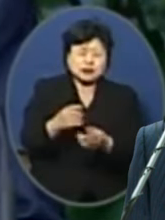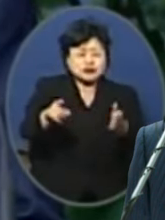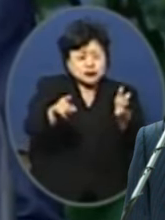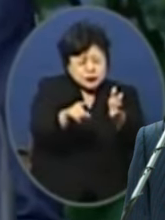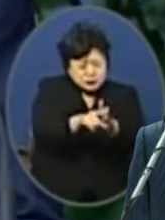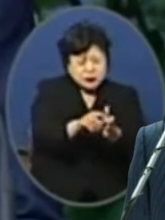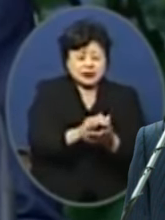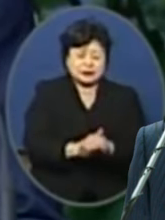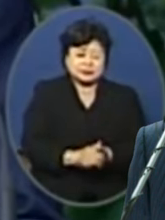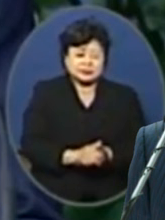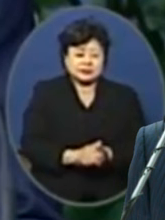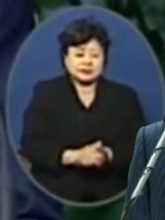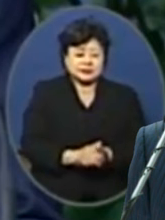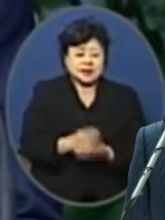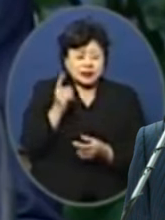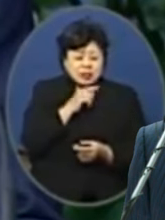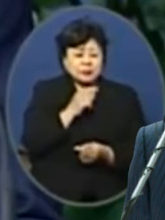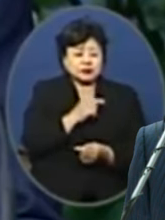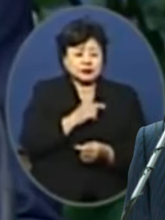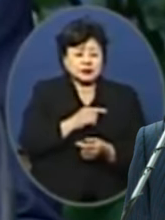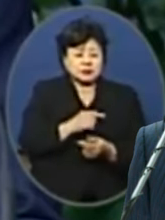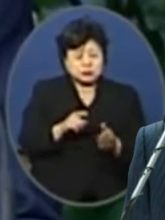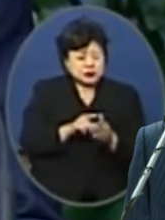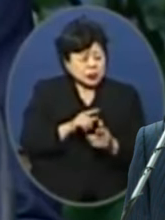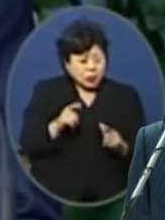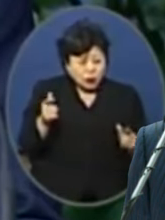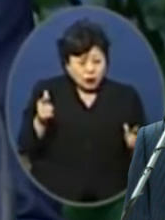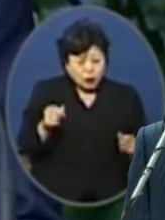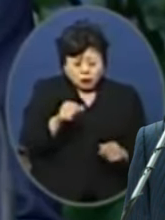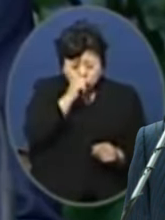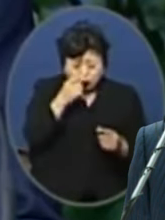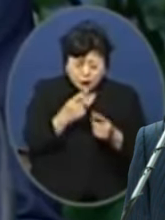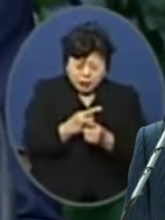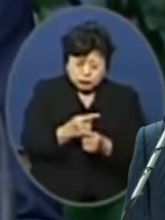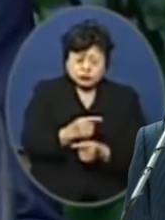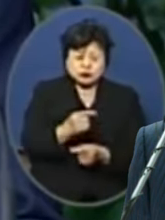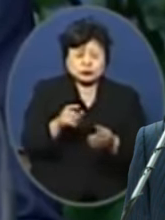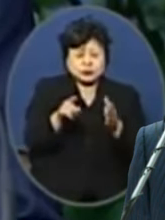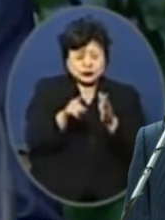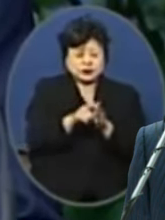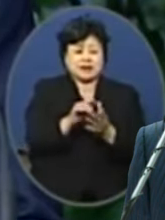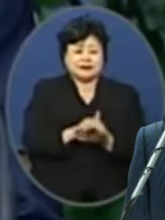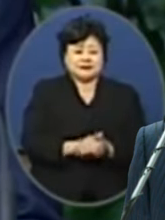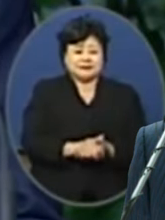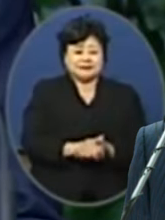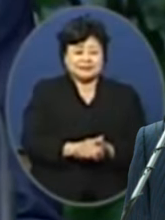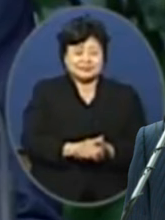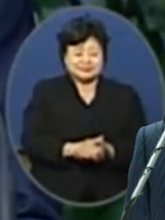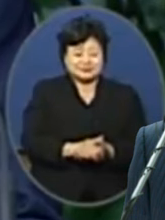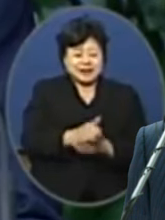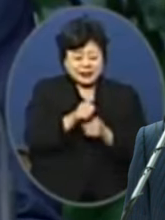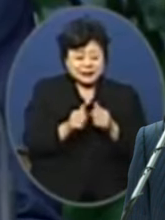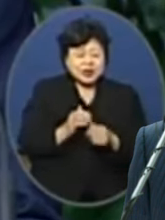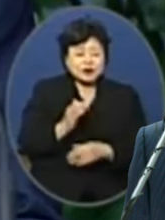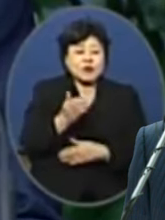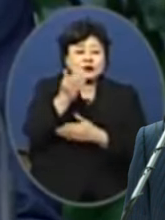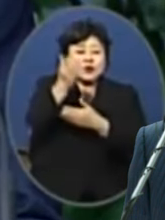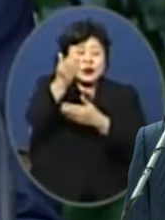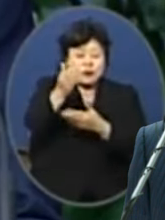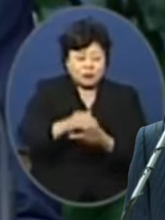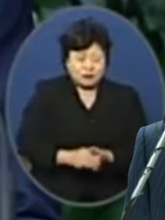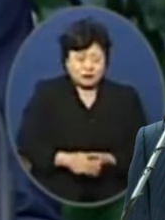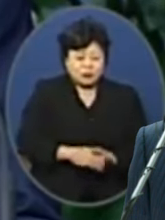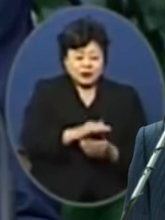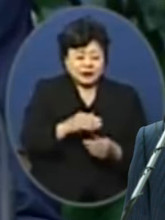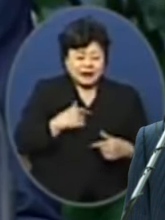믿습니다 아멘 나쁘게 될 것을 믿으면 안 되는 것입니다이 고난이 좋게 되어서 하나님께 영광이 되고